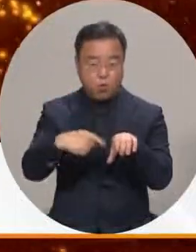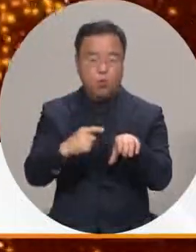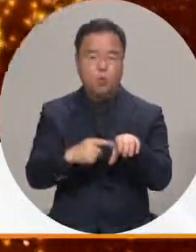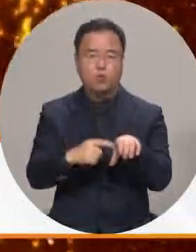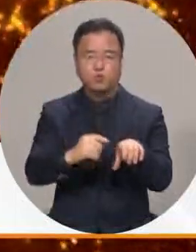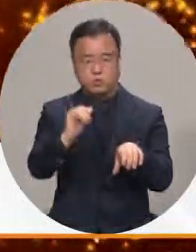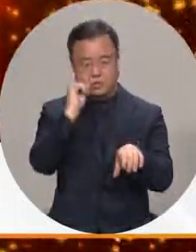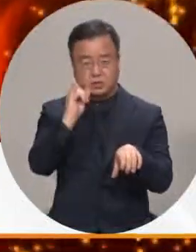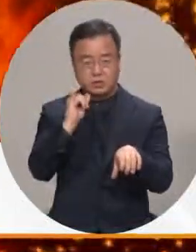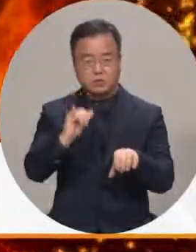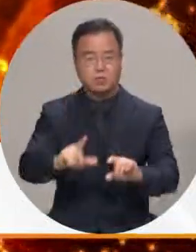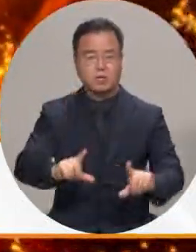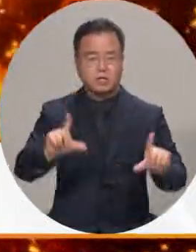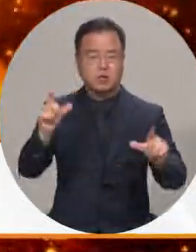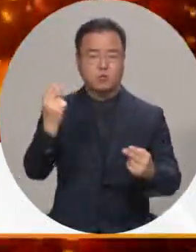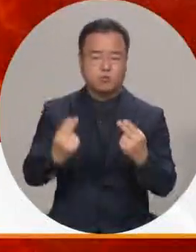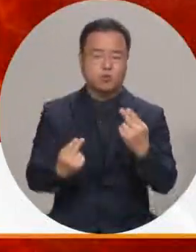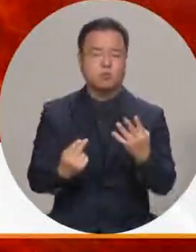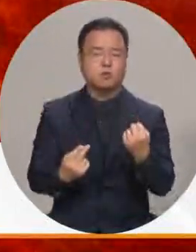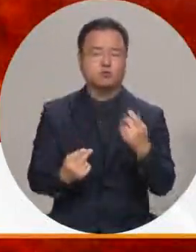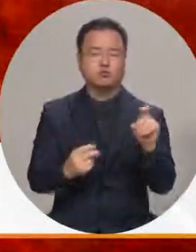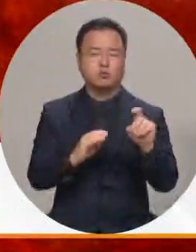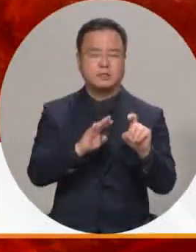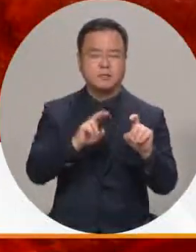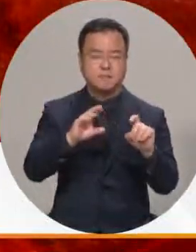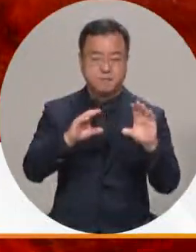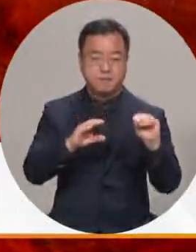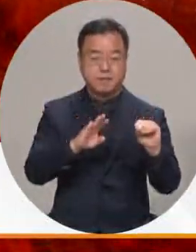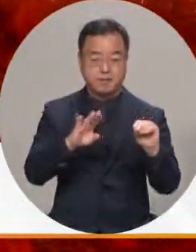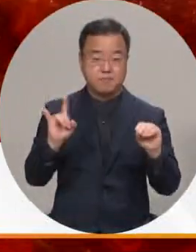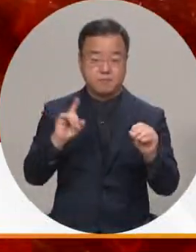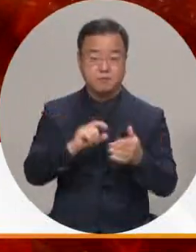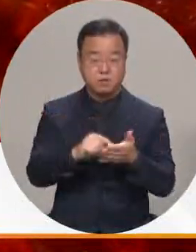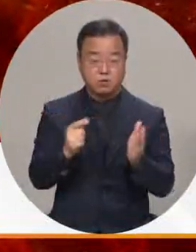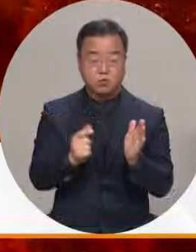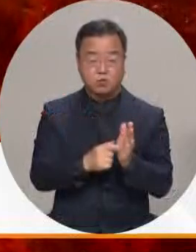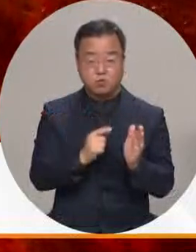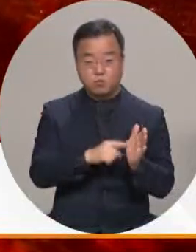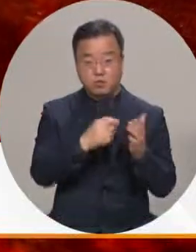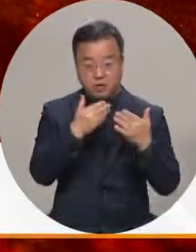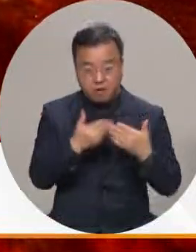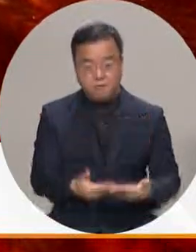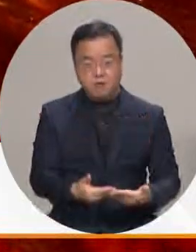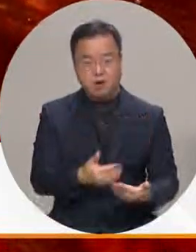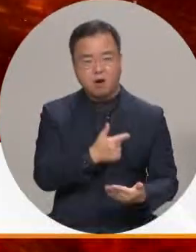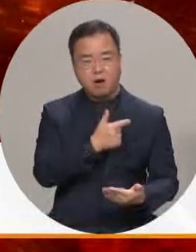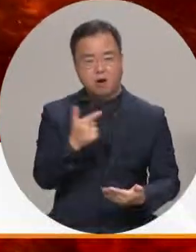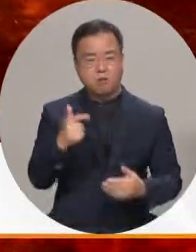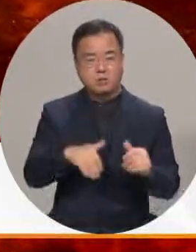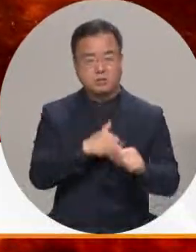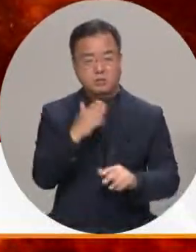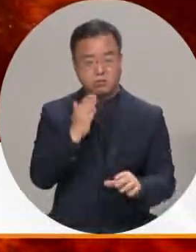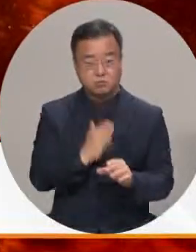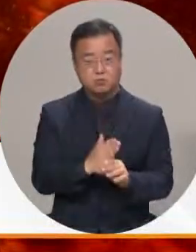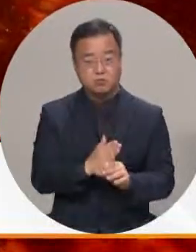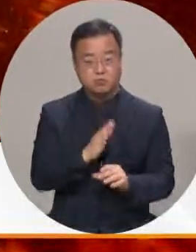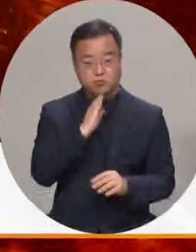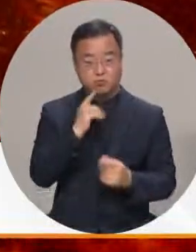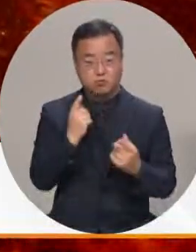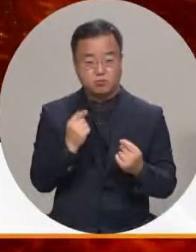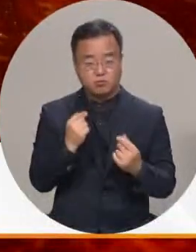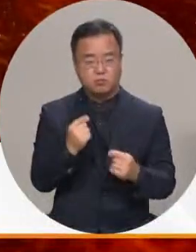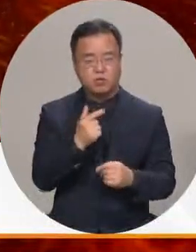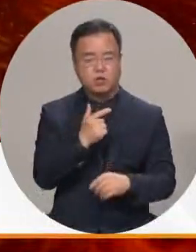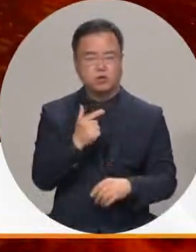최소 태양의 수십만 배에 달하는 질량을 가지고 있는 이런 블랙홀은 그 육중한 질량에 걸맞게 말씀드렸던 것처럼 초대